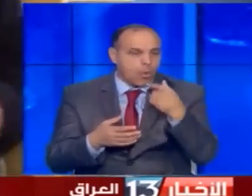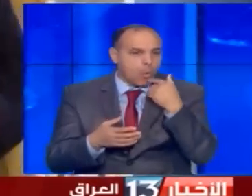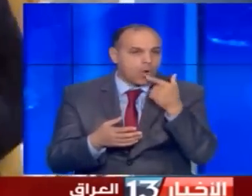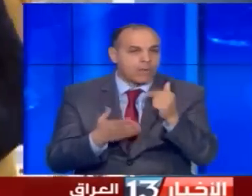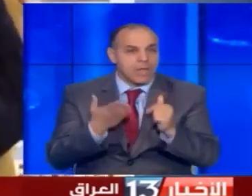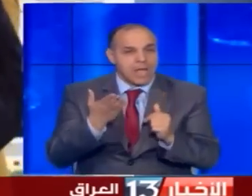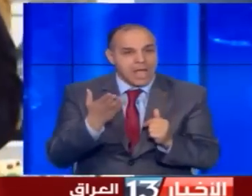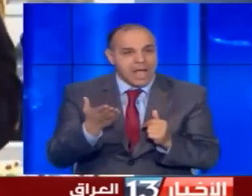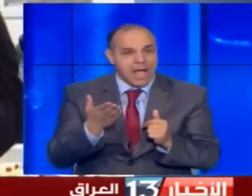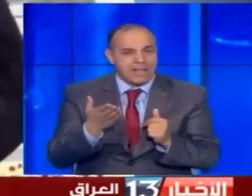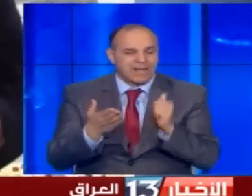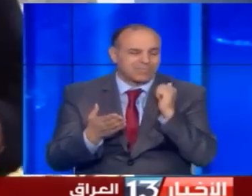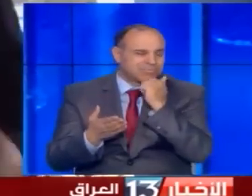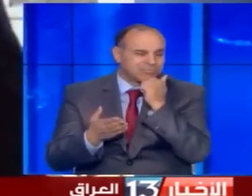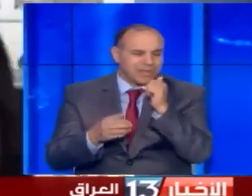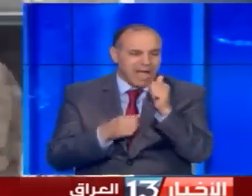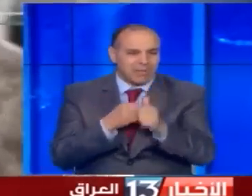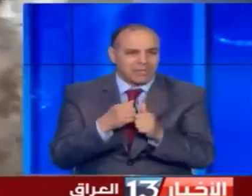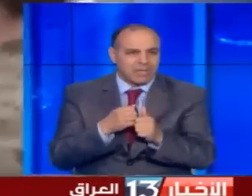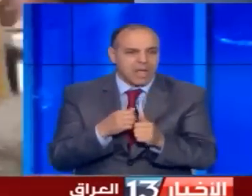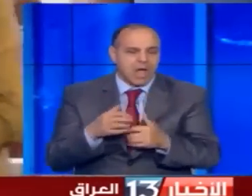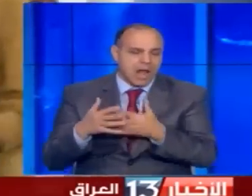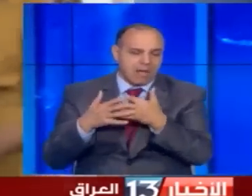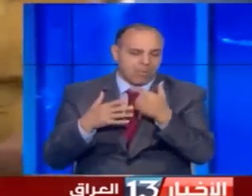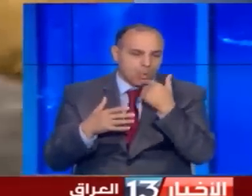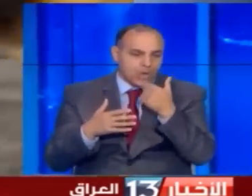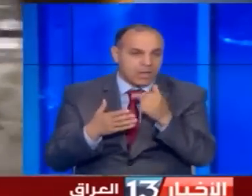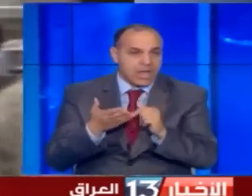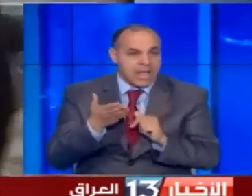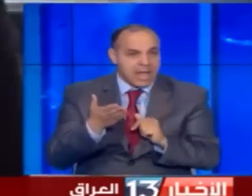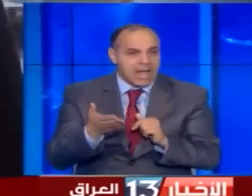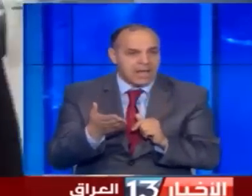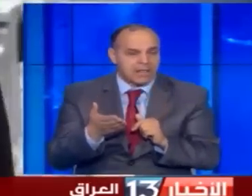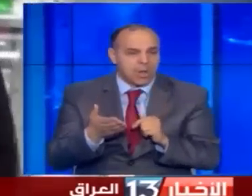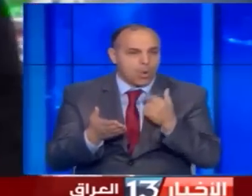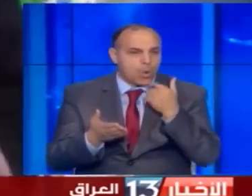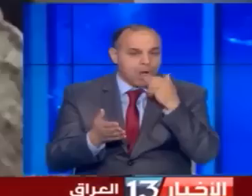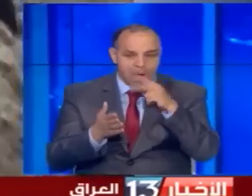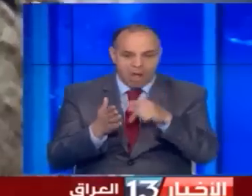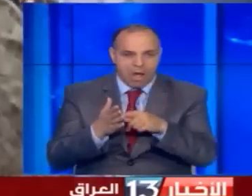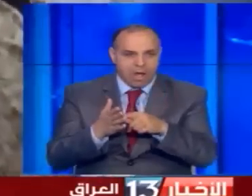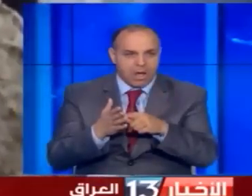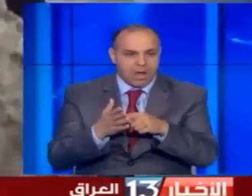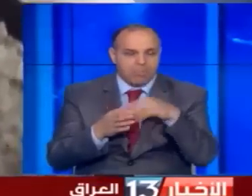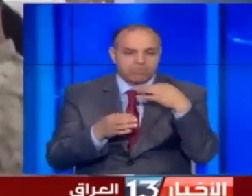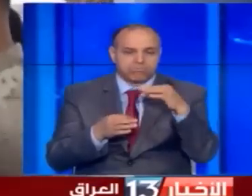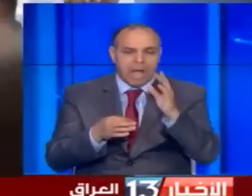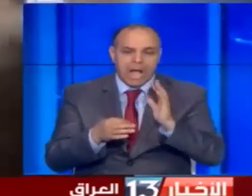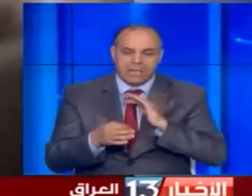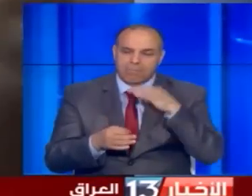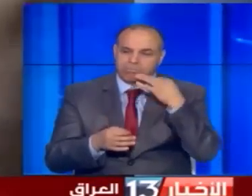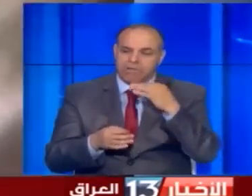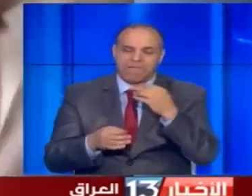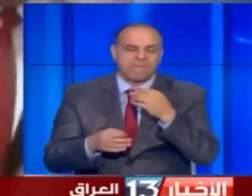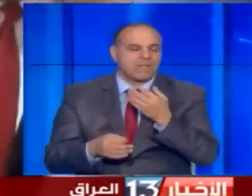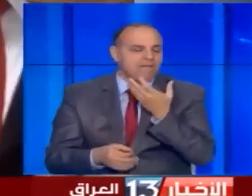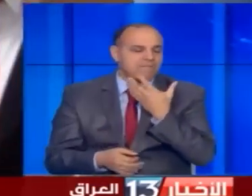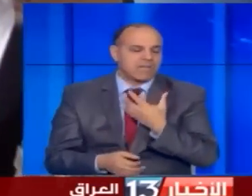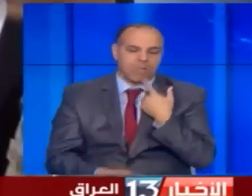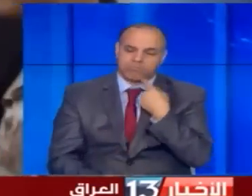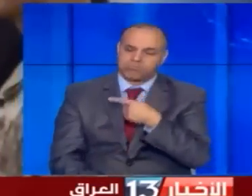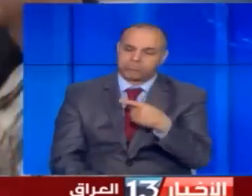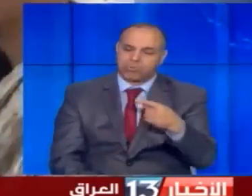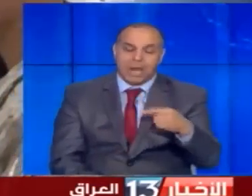الميلاد حسب ما أعلنه البيت الأبيض، والتي تأتي أيضا عقب قراره خفض عديد القوات في أفغانستان